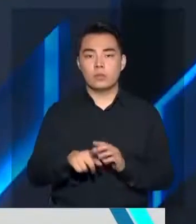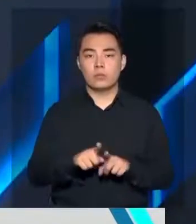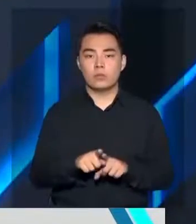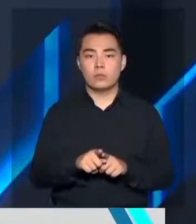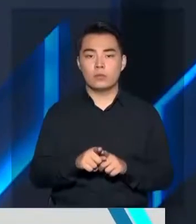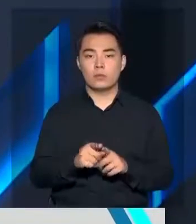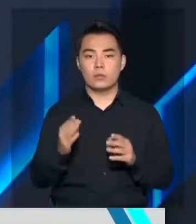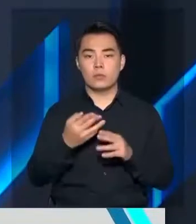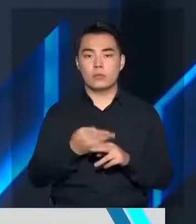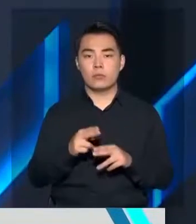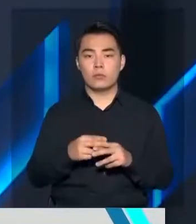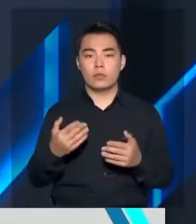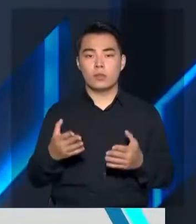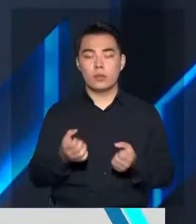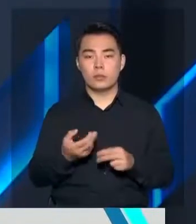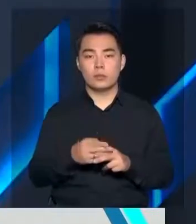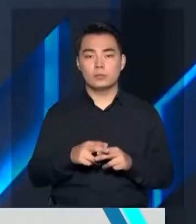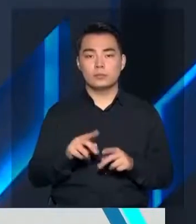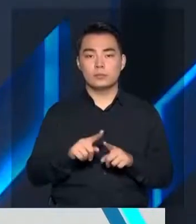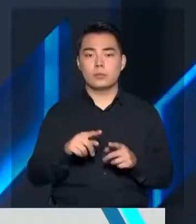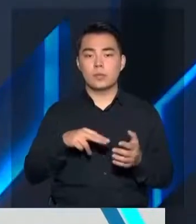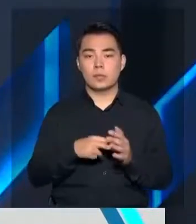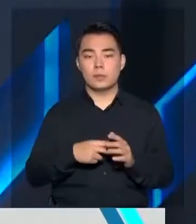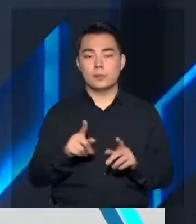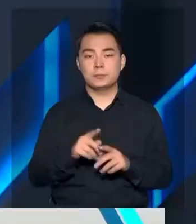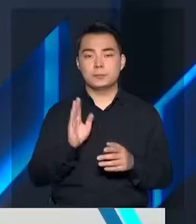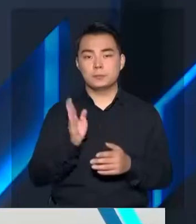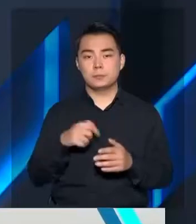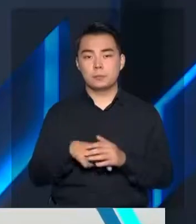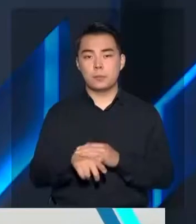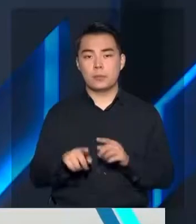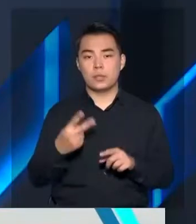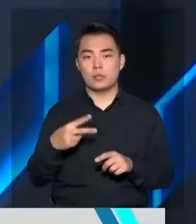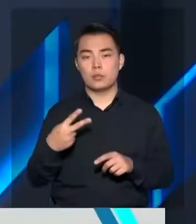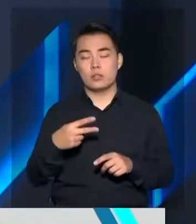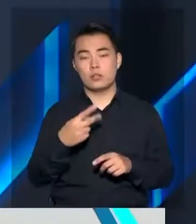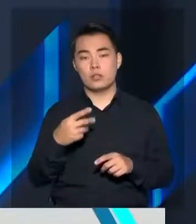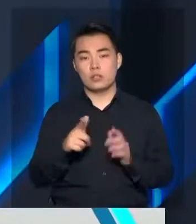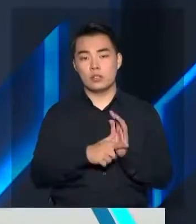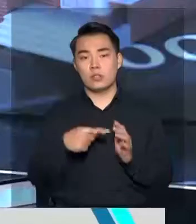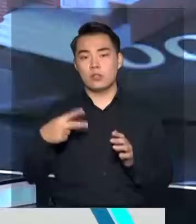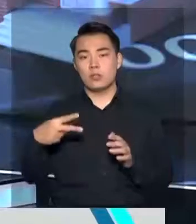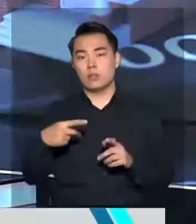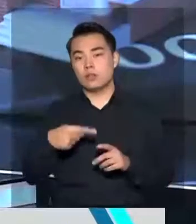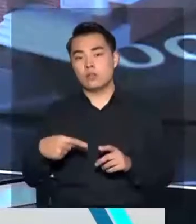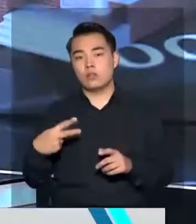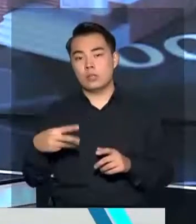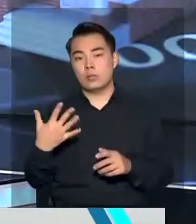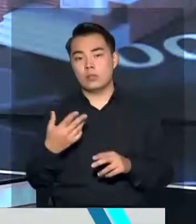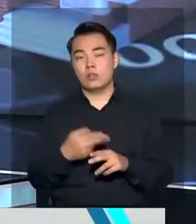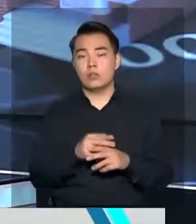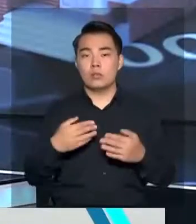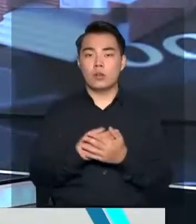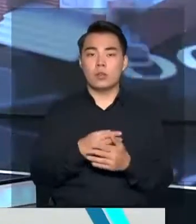болу үшін қандай да бір бағдарламалар қарастырылып жатыр ма? Осы 7-20-25 сияқты. Бүгінгі таңда бағдарламалар бар.